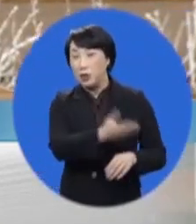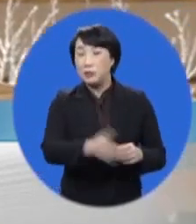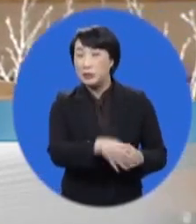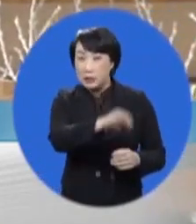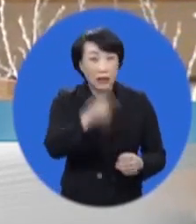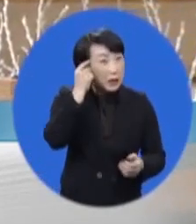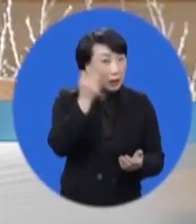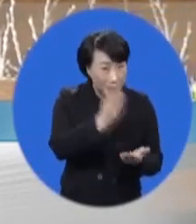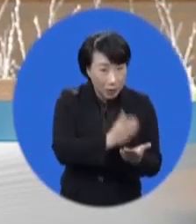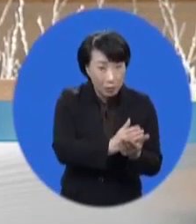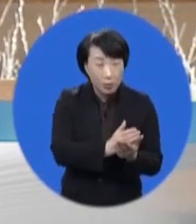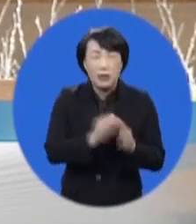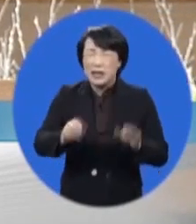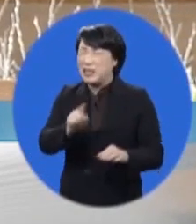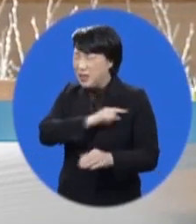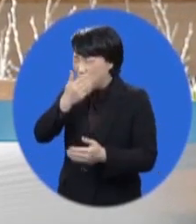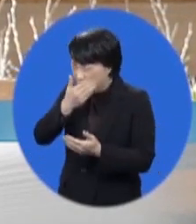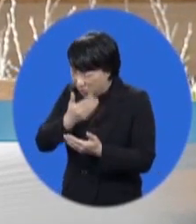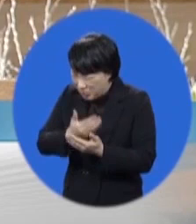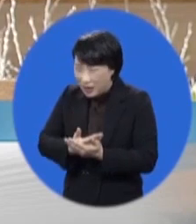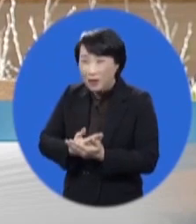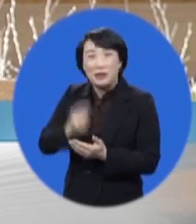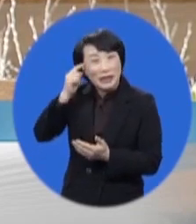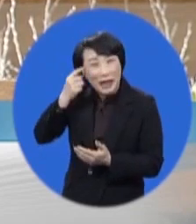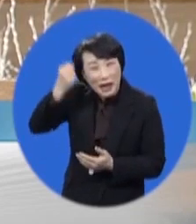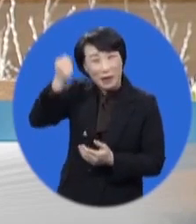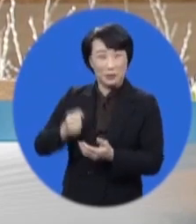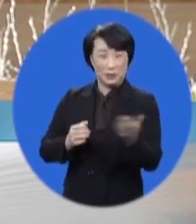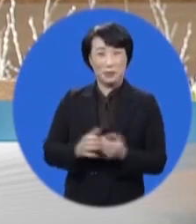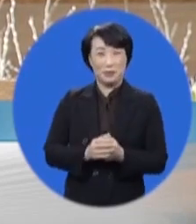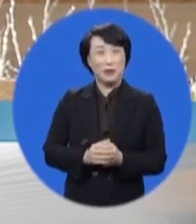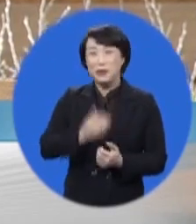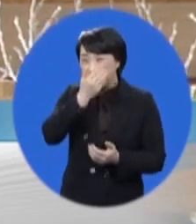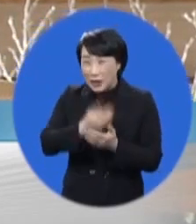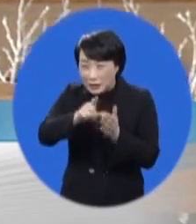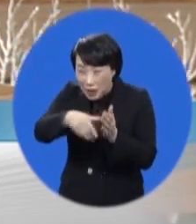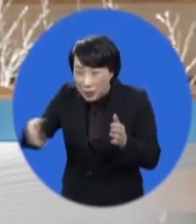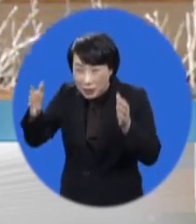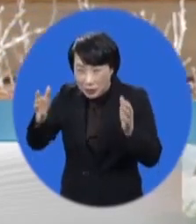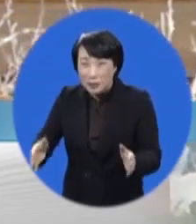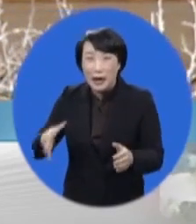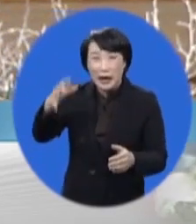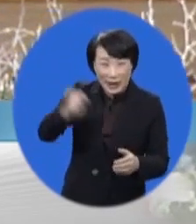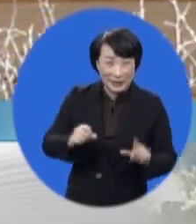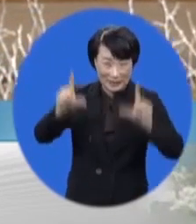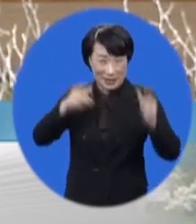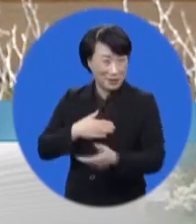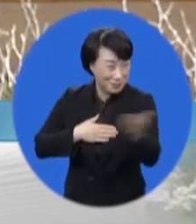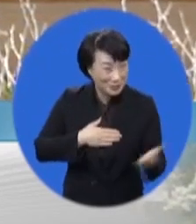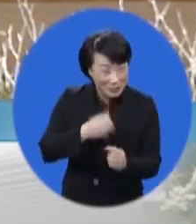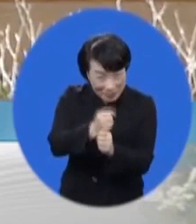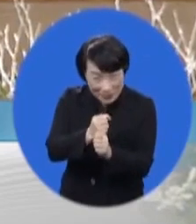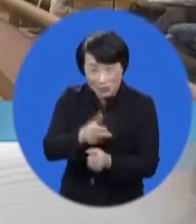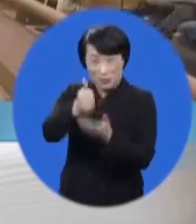말고 가장 위대하고 값진 것으로 여기면서 값진 세월을 얻는 날로